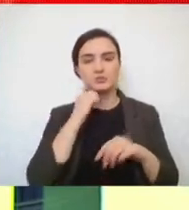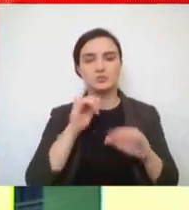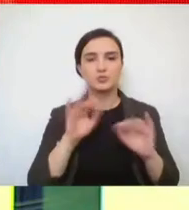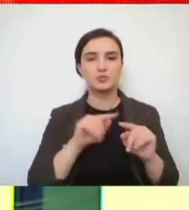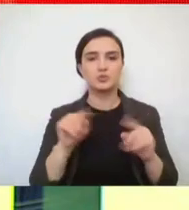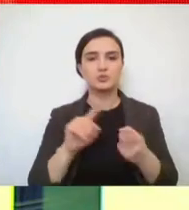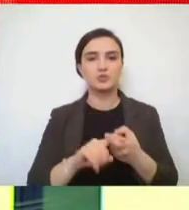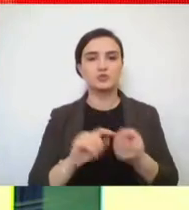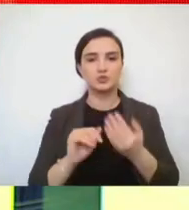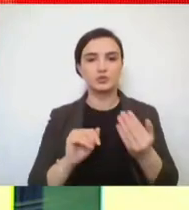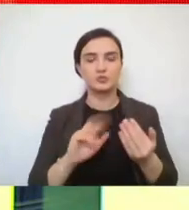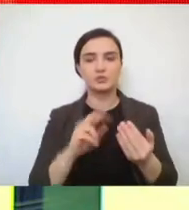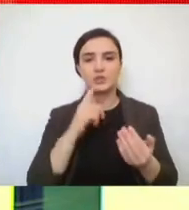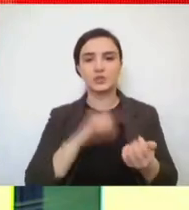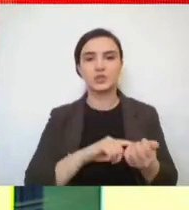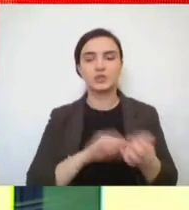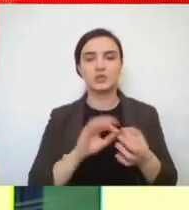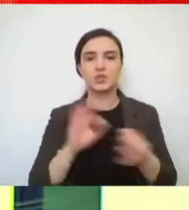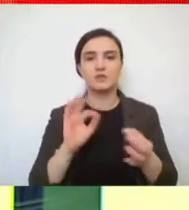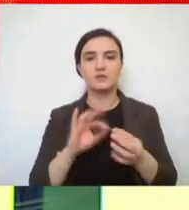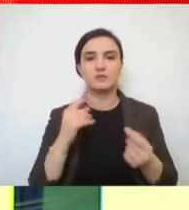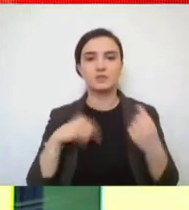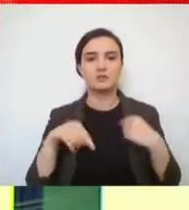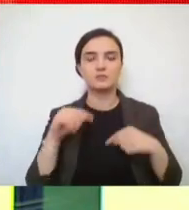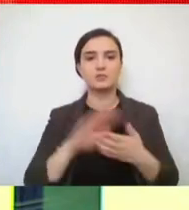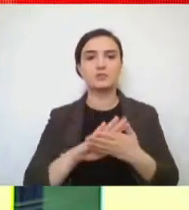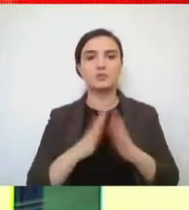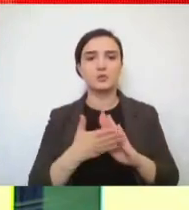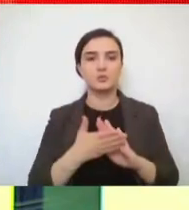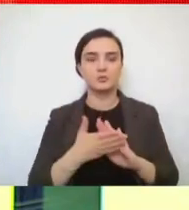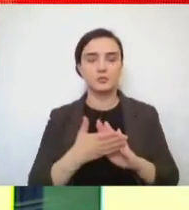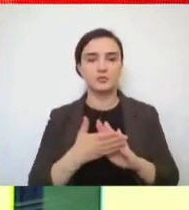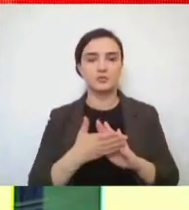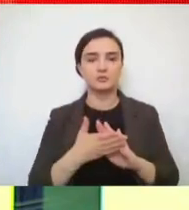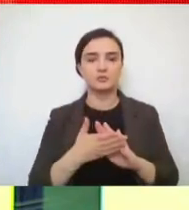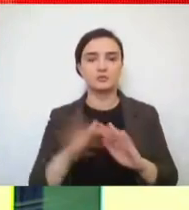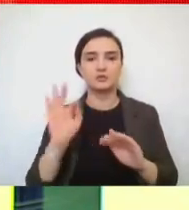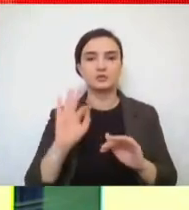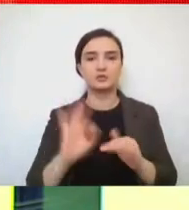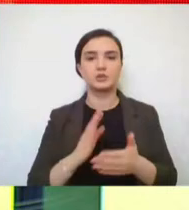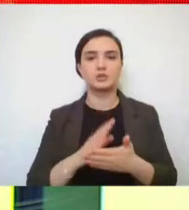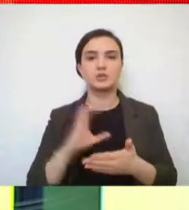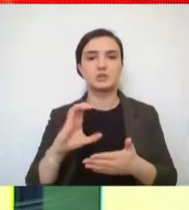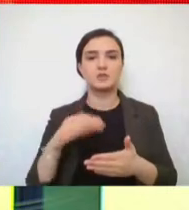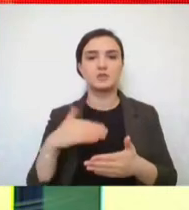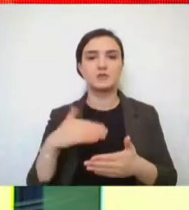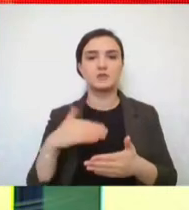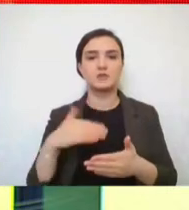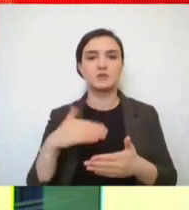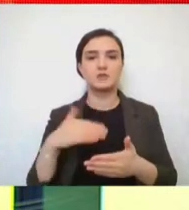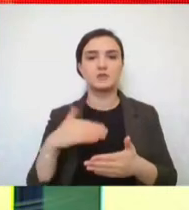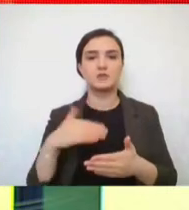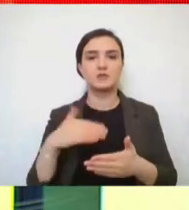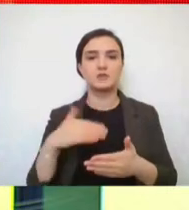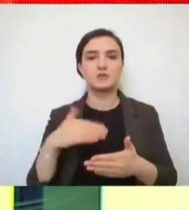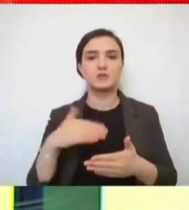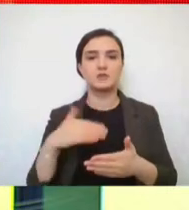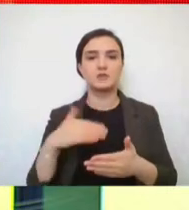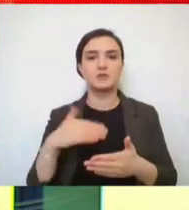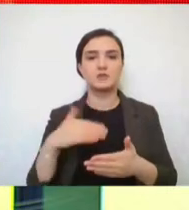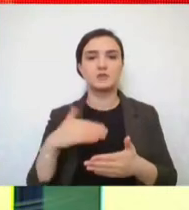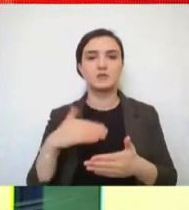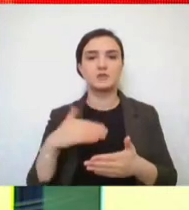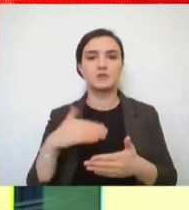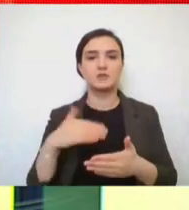და სისხლძარღვების კედლის მდგომარეობა შეერთ შემთხვევაში არის C-ვიტამინის სინთეზზე, ამიტომ მისი ნაკლებობა ძალიან